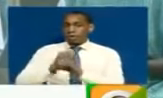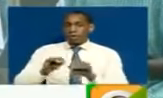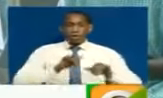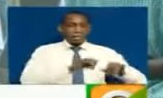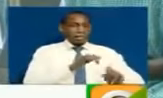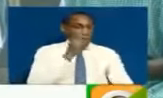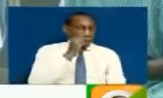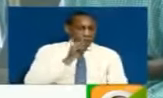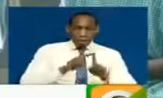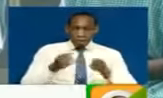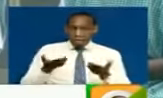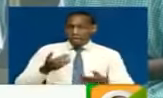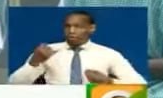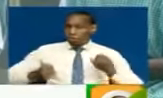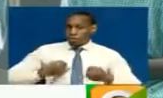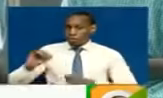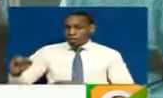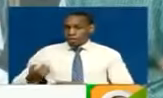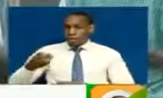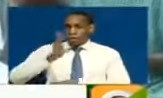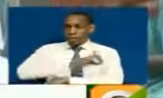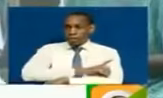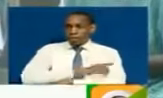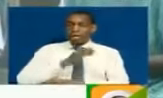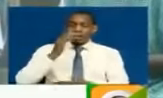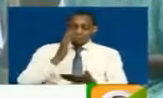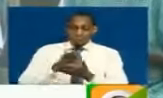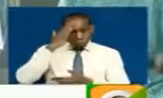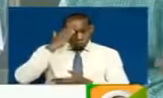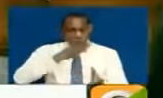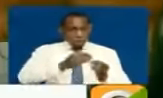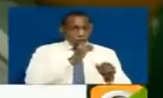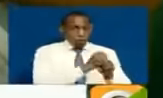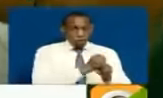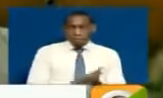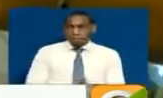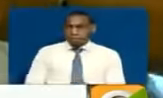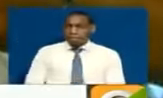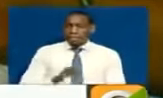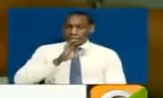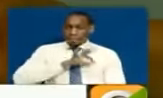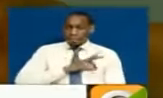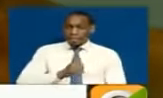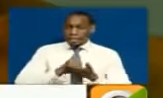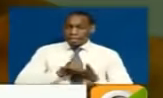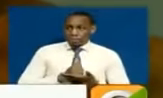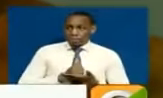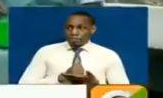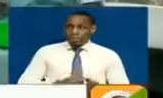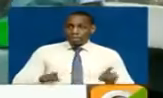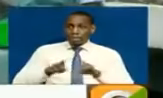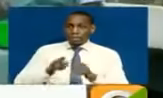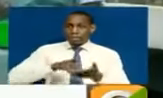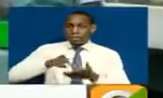kwa nyumba. Lakini nafurahia, sinaamka kila siku niko sure nitaenda mahali fulani. Imenisaidia